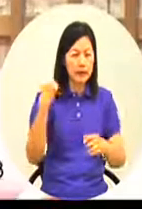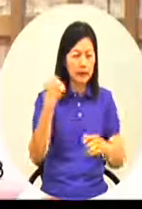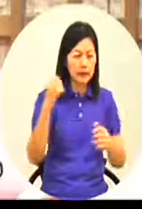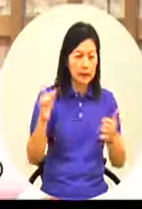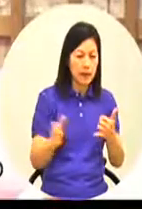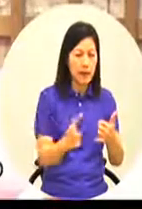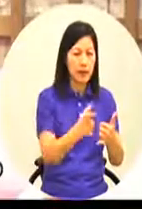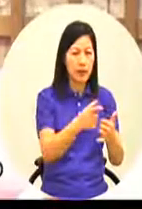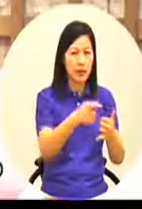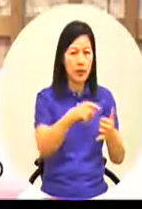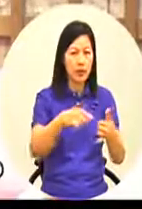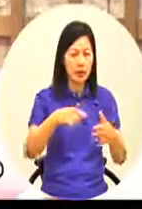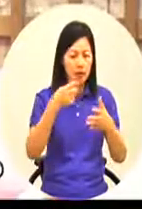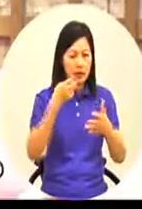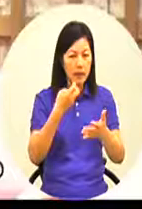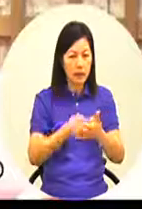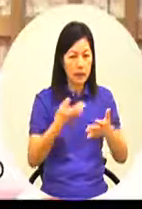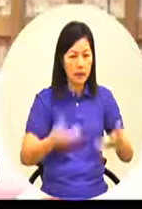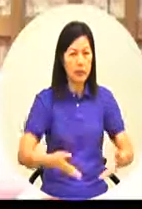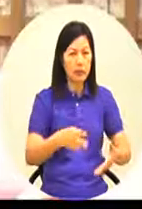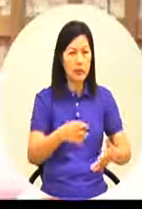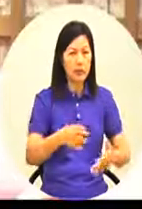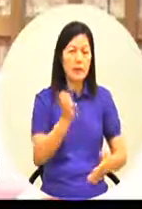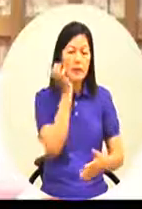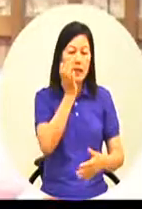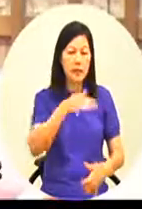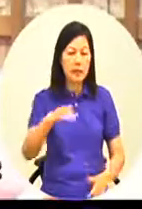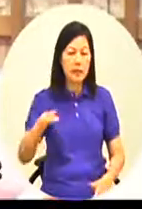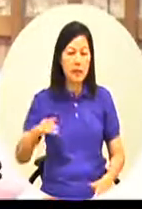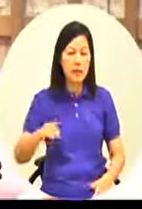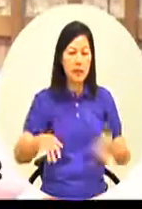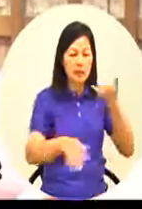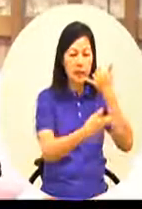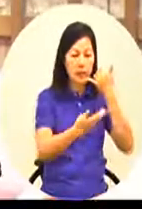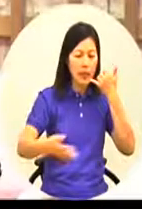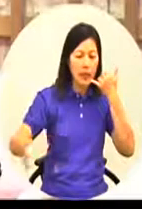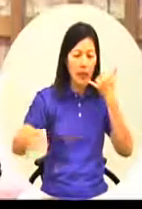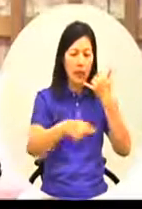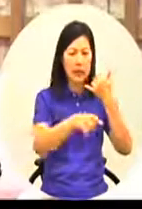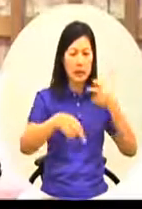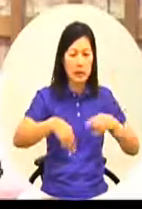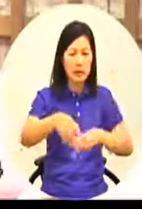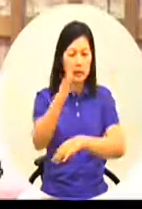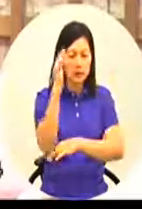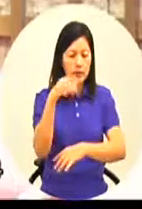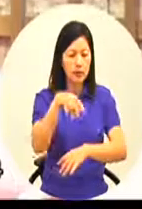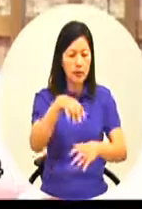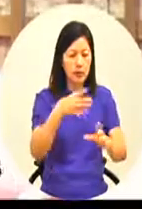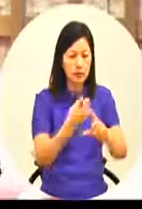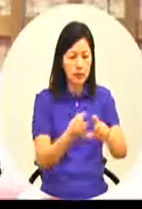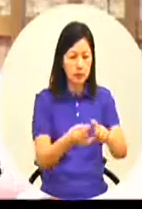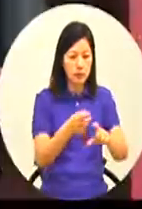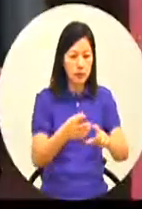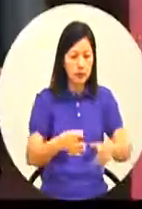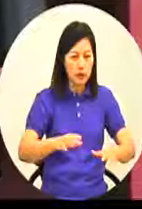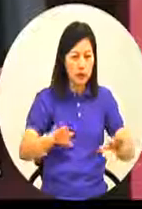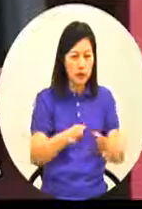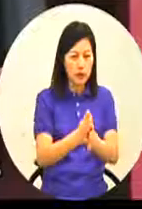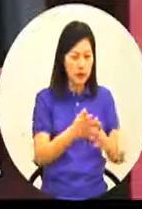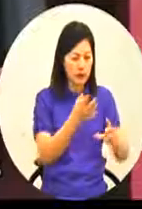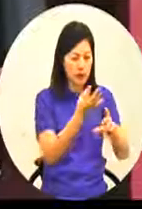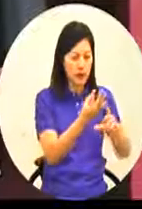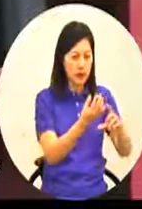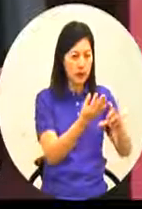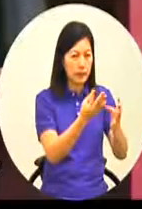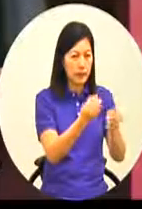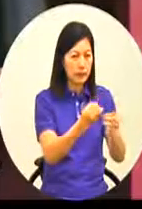像冈山地区沿海的那几个行政区，我们会优先先给他编码。 好，谢谢处长。那